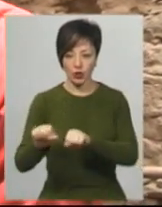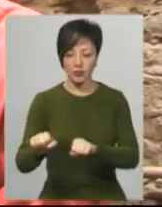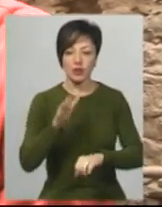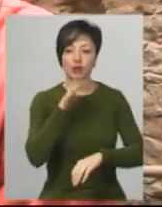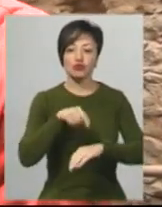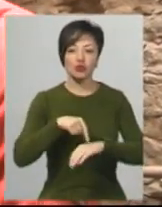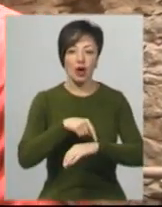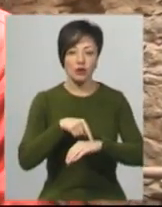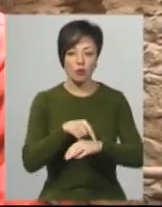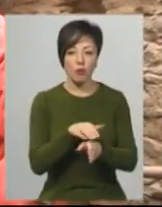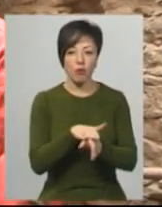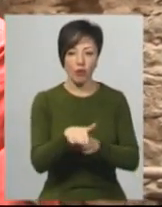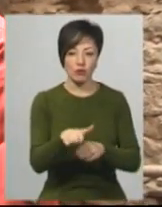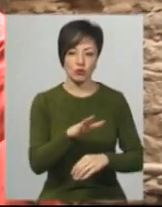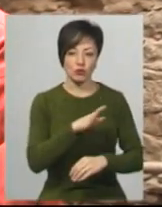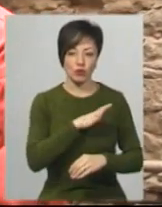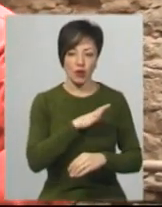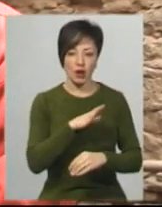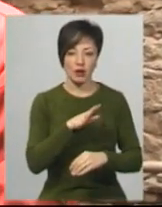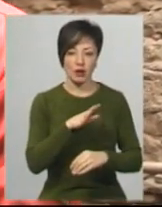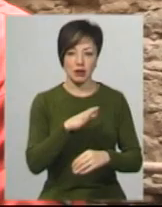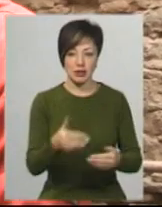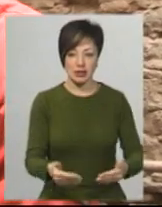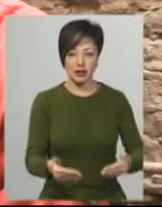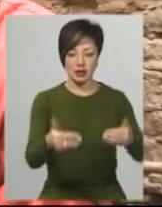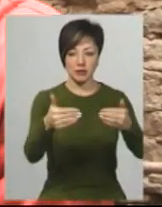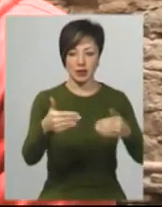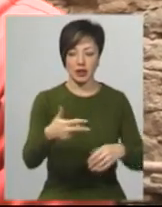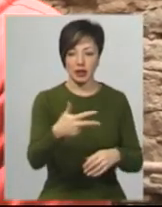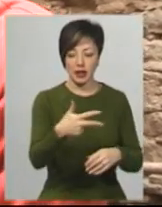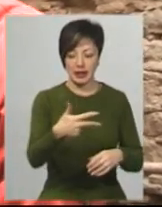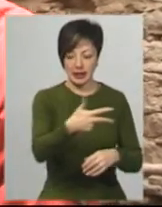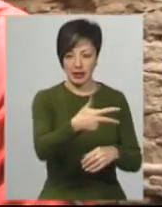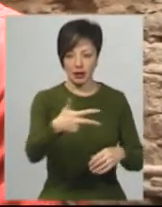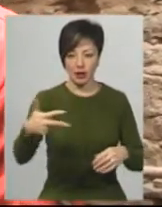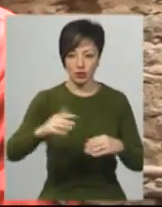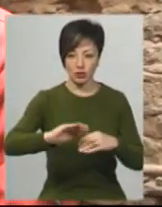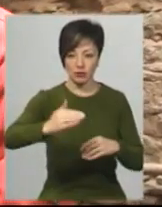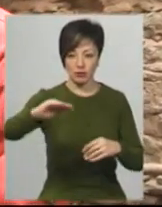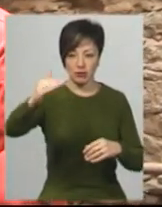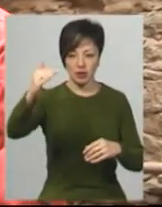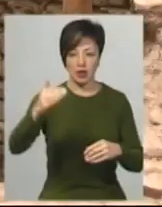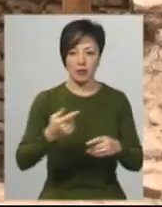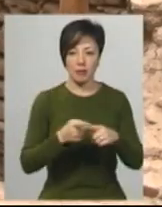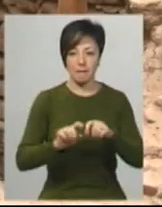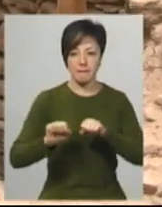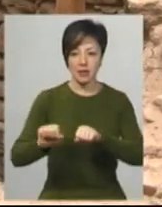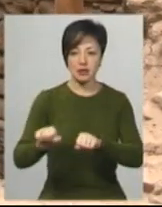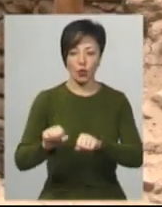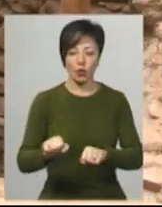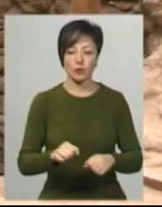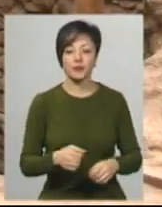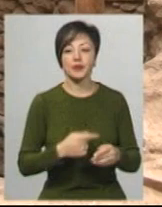вже майже повністю була закрита трьох'ярусним бастіоном, який ми можемо подивитися ззовні фортеці. З